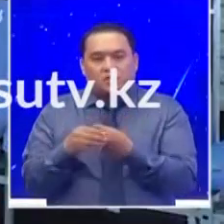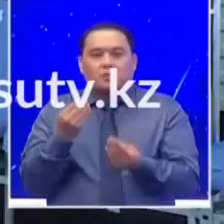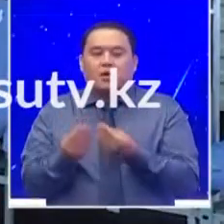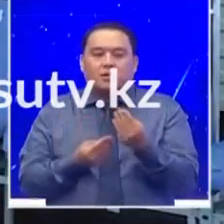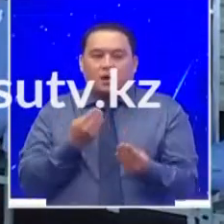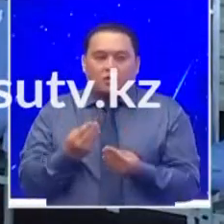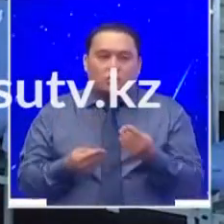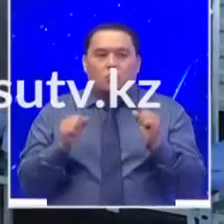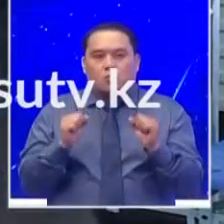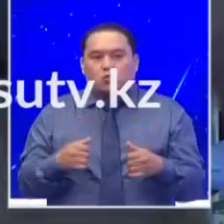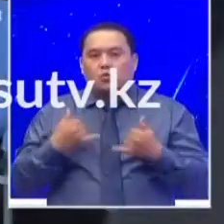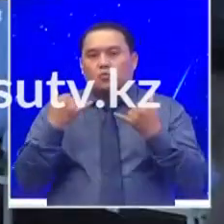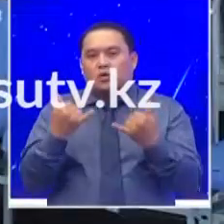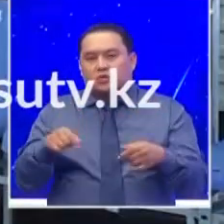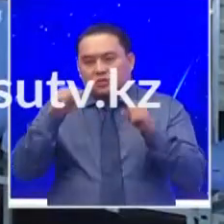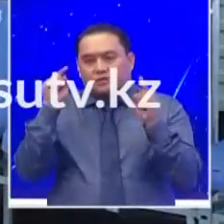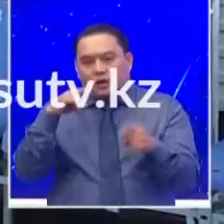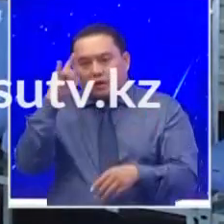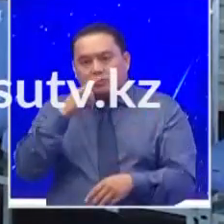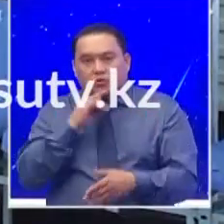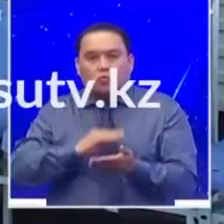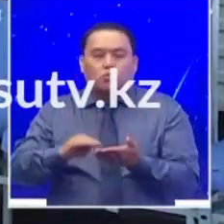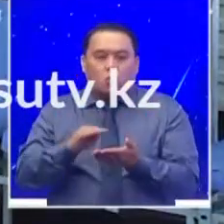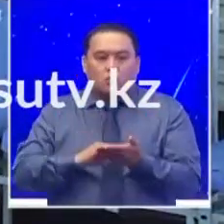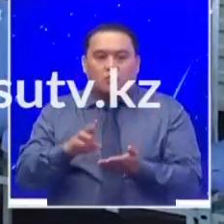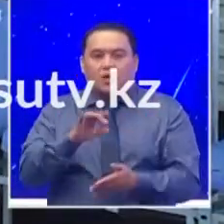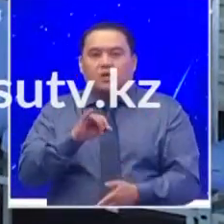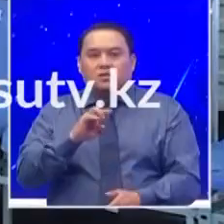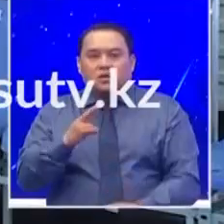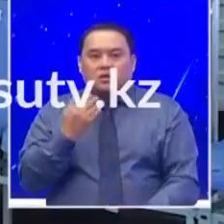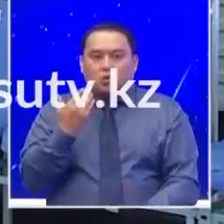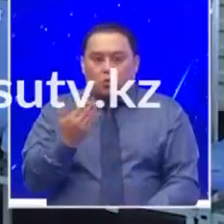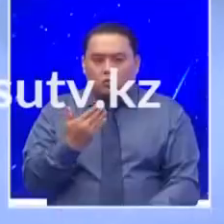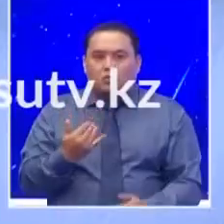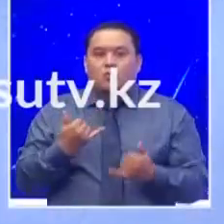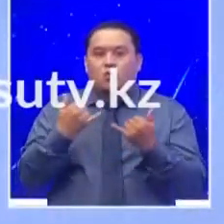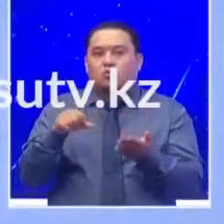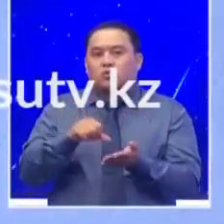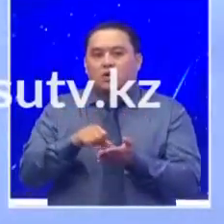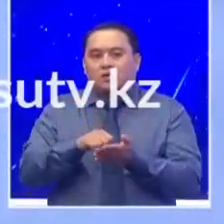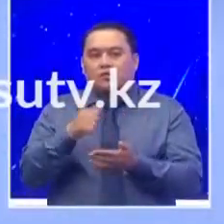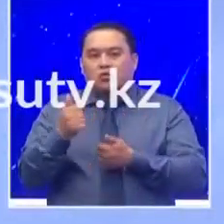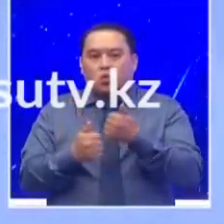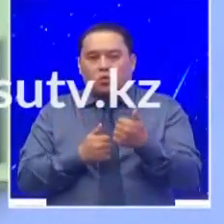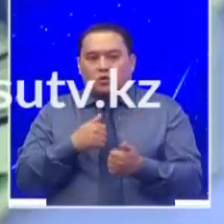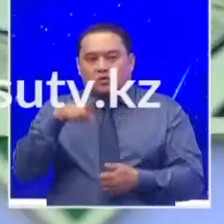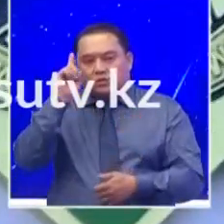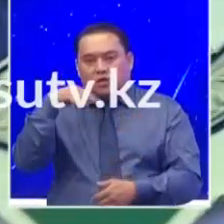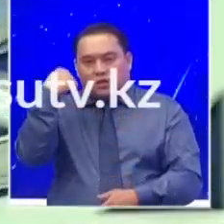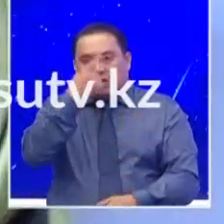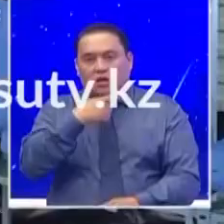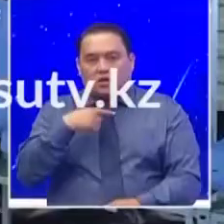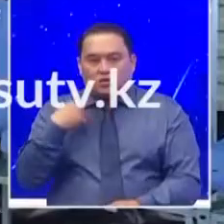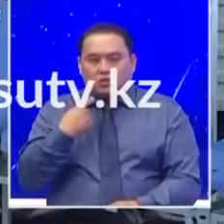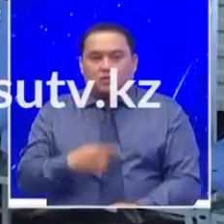Горжусь тем, что могу почтить память такого известного казахстанского журналиста, как Бейсен Куранбек, своим участием в этом турнире. Я его знал лично, как и